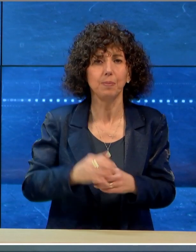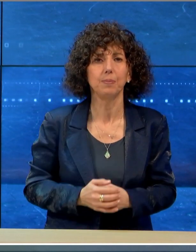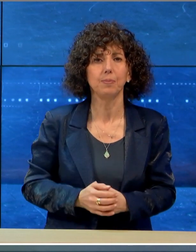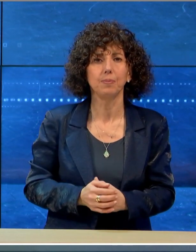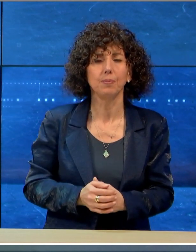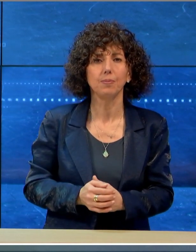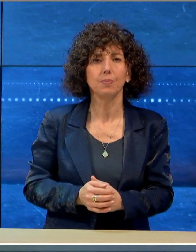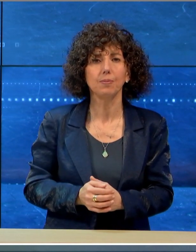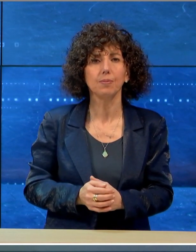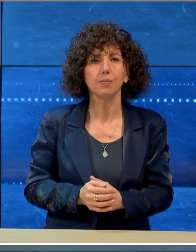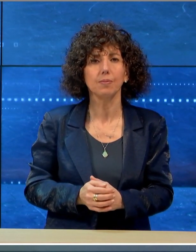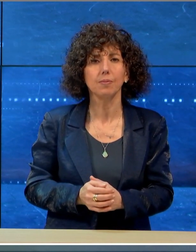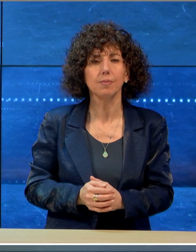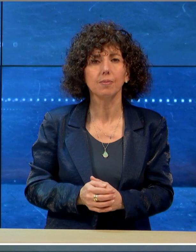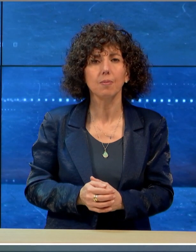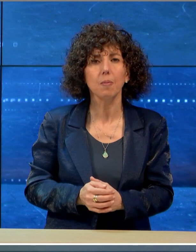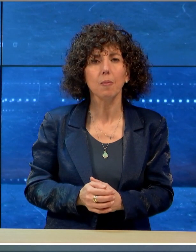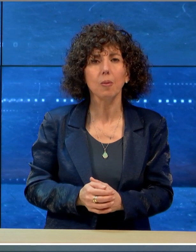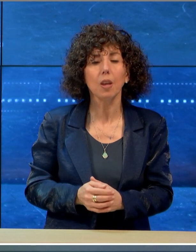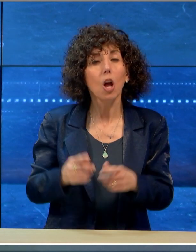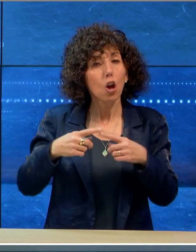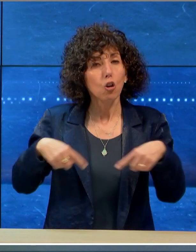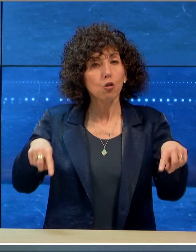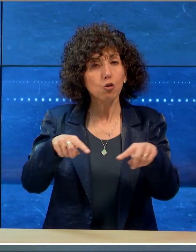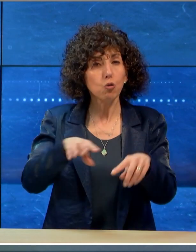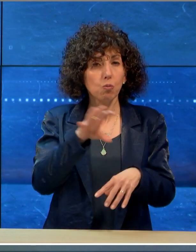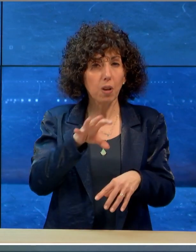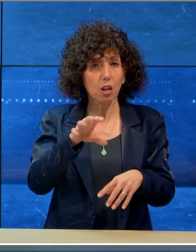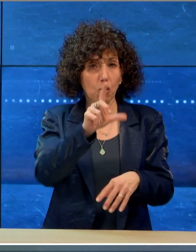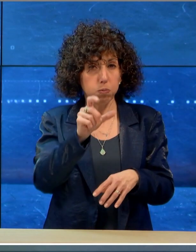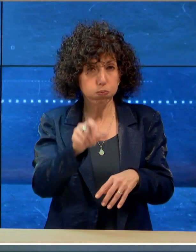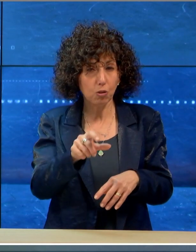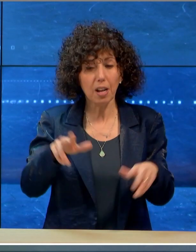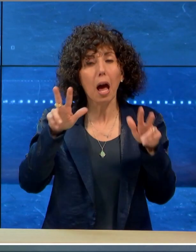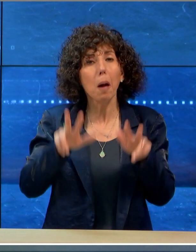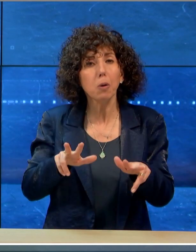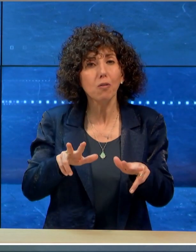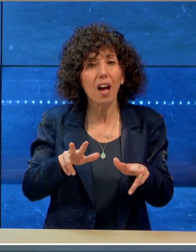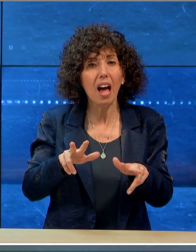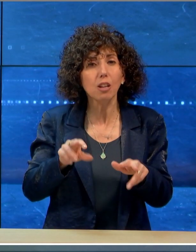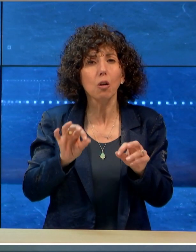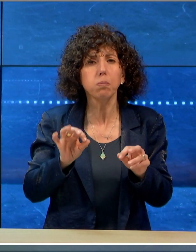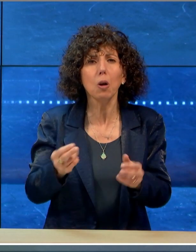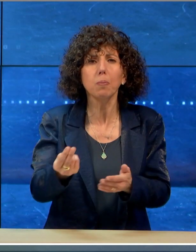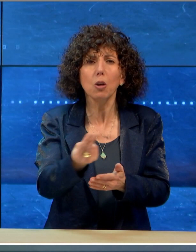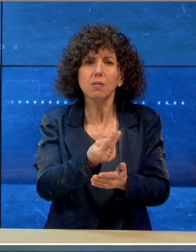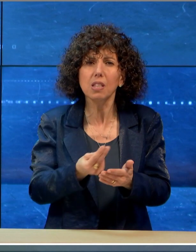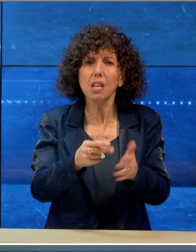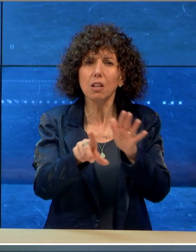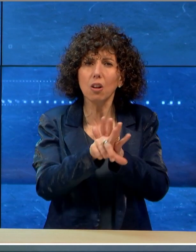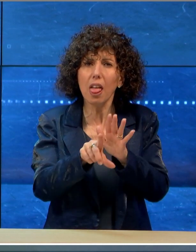Margari è stato approvato dalla giunta regionale pugliese lo schema di disegno di